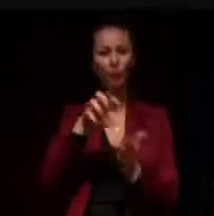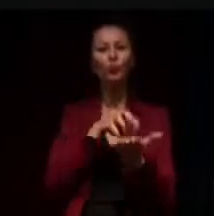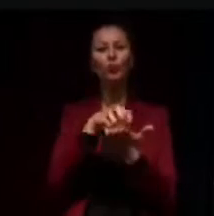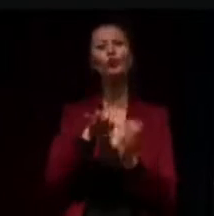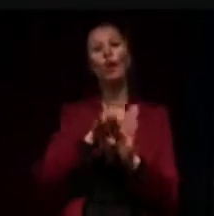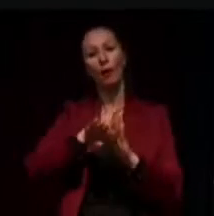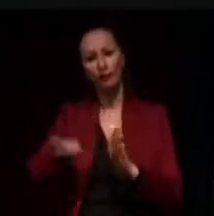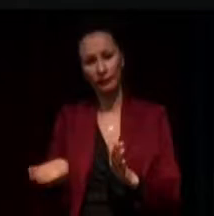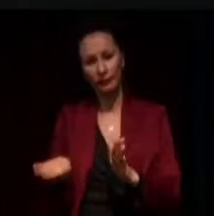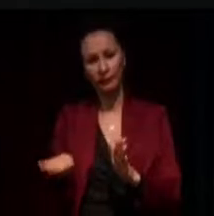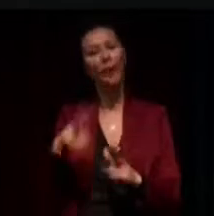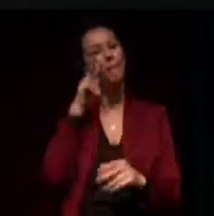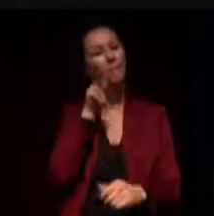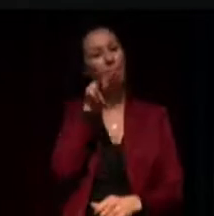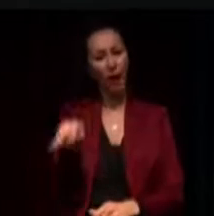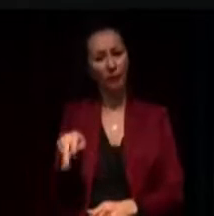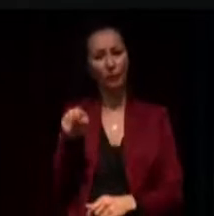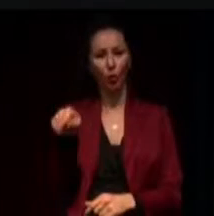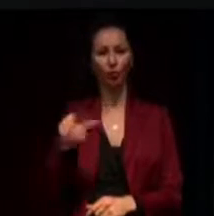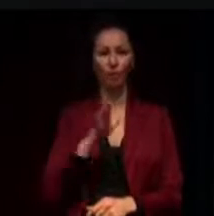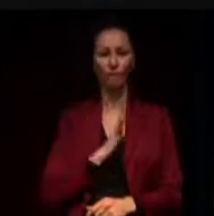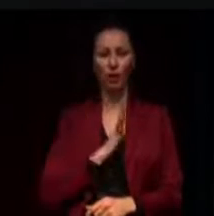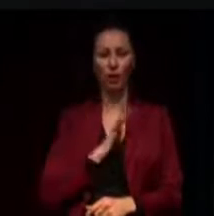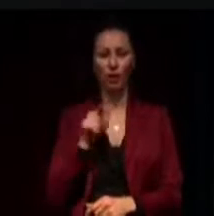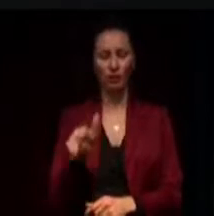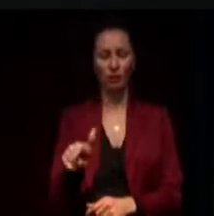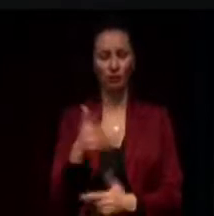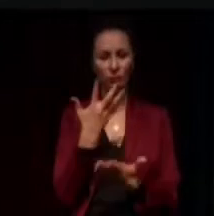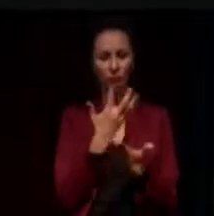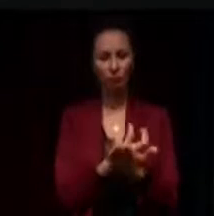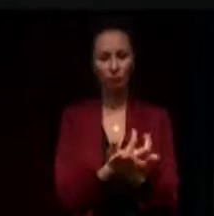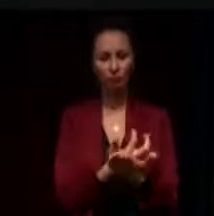bütçe ayırdık. Bakabilirsiniz orada duruyor onlarda.